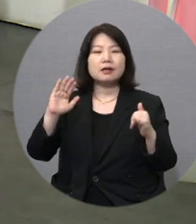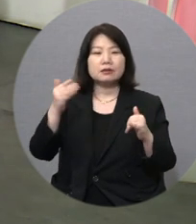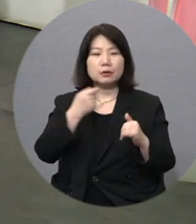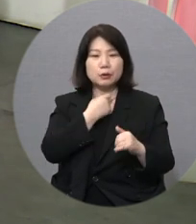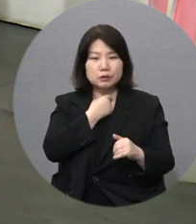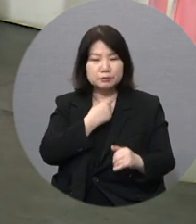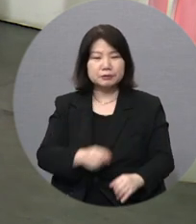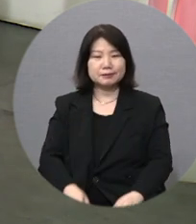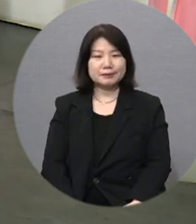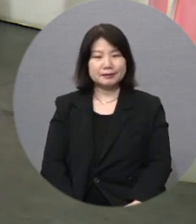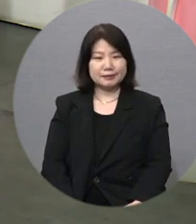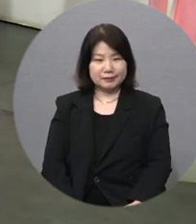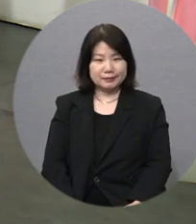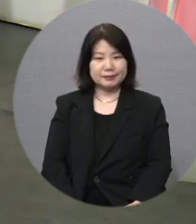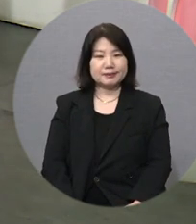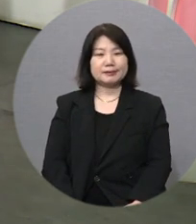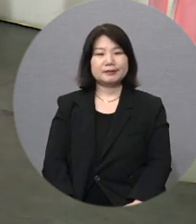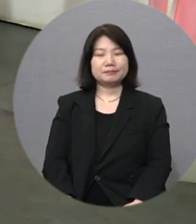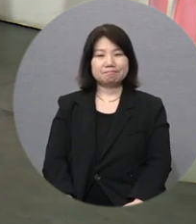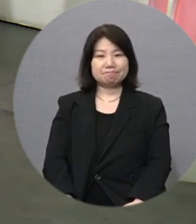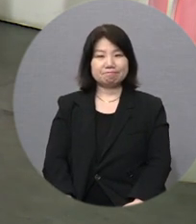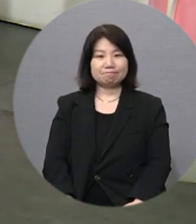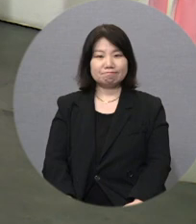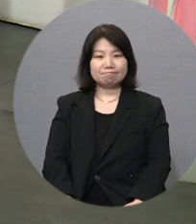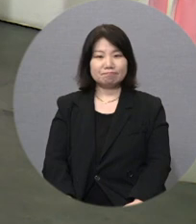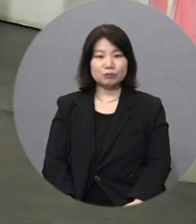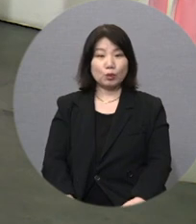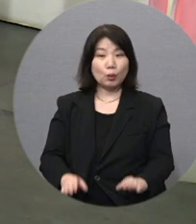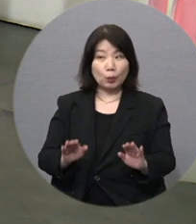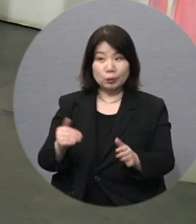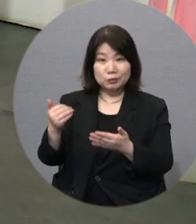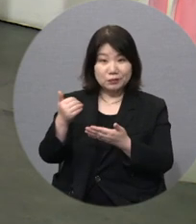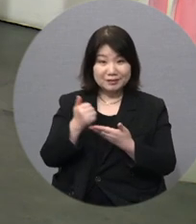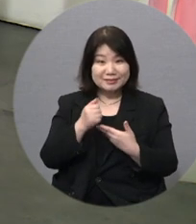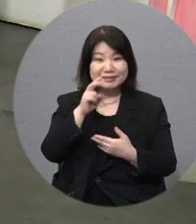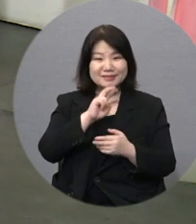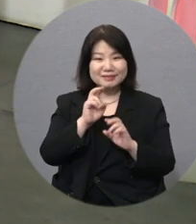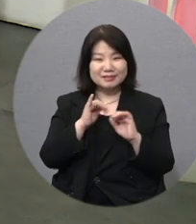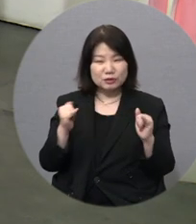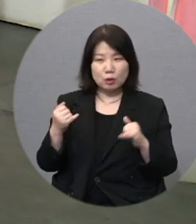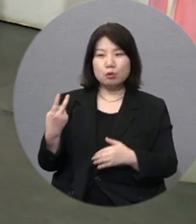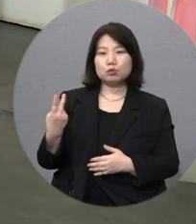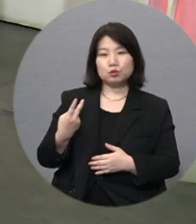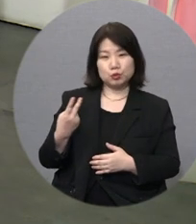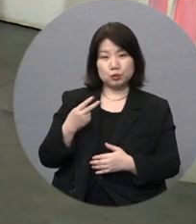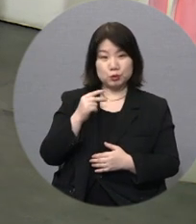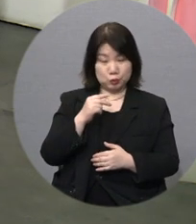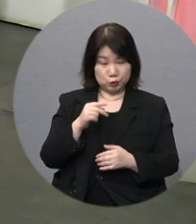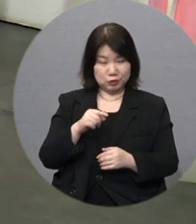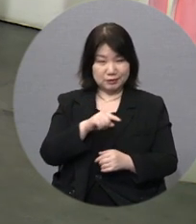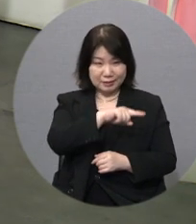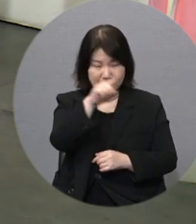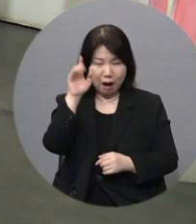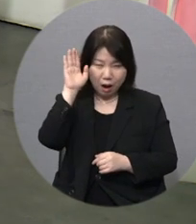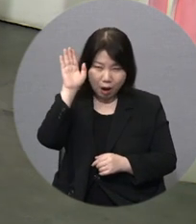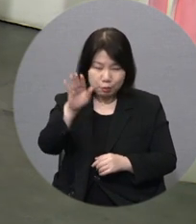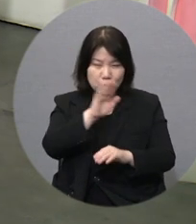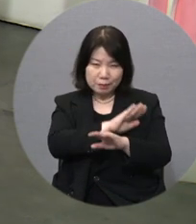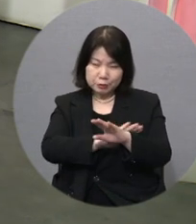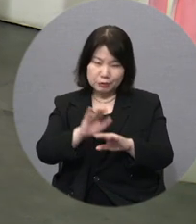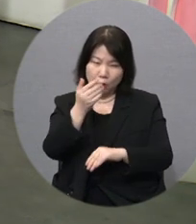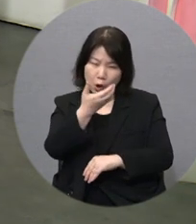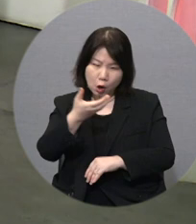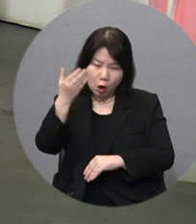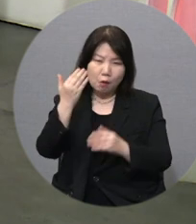싶습니다네 감 여기 나오신 가수분들과 저희 두 mcga 우리 김희경님 앞으로 잘 되시라고